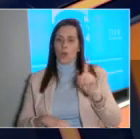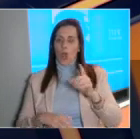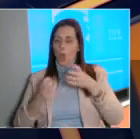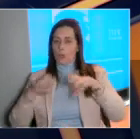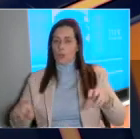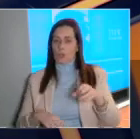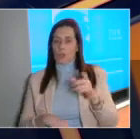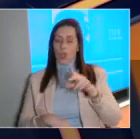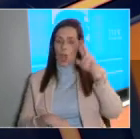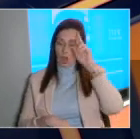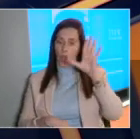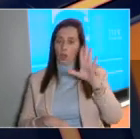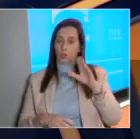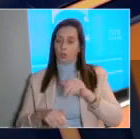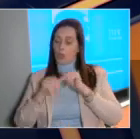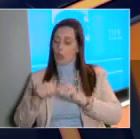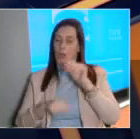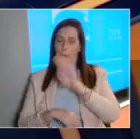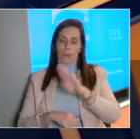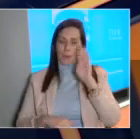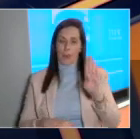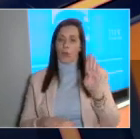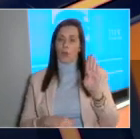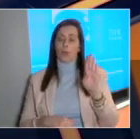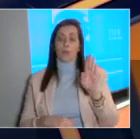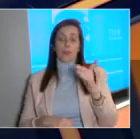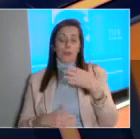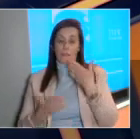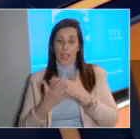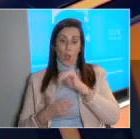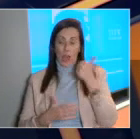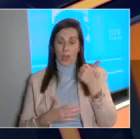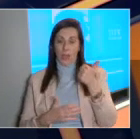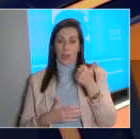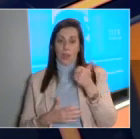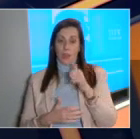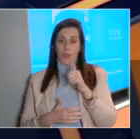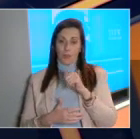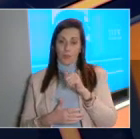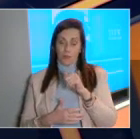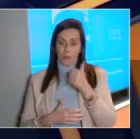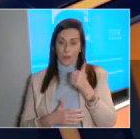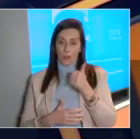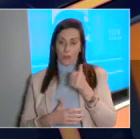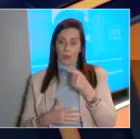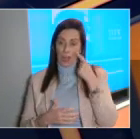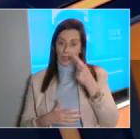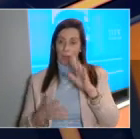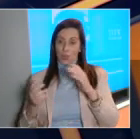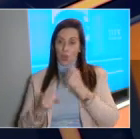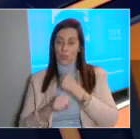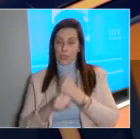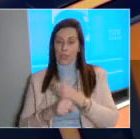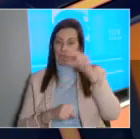משוסע, הליכוד סביב בנימין נתניהו, והעדות הכי מצדיקה את זה, תראי מה